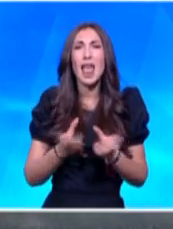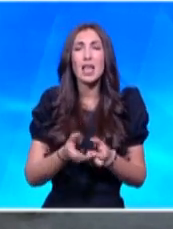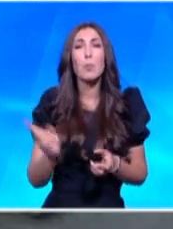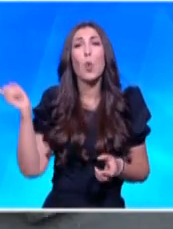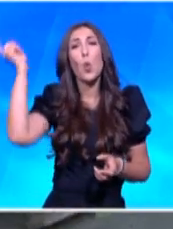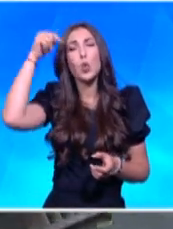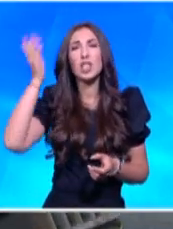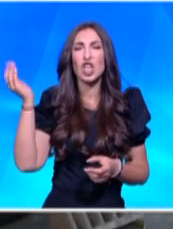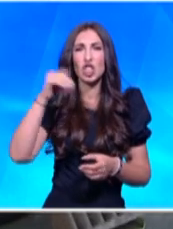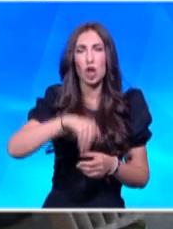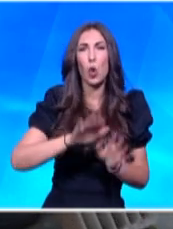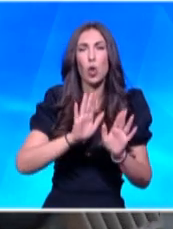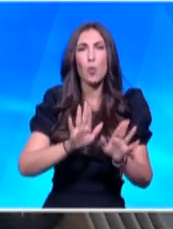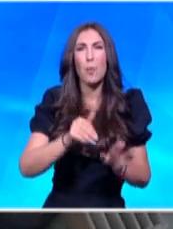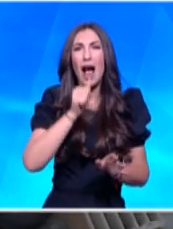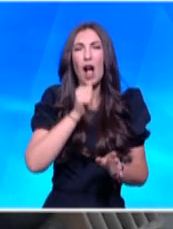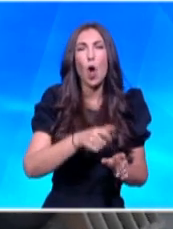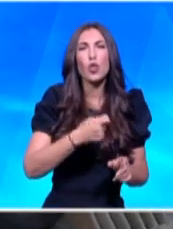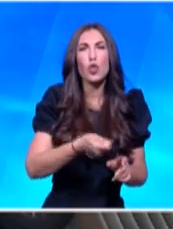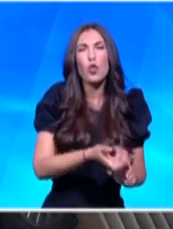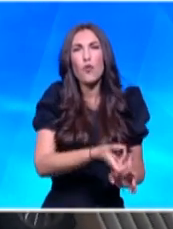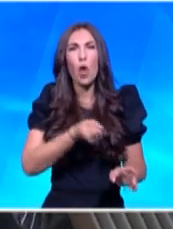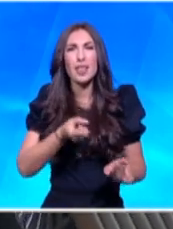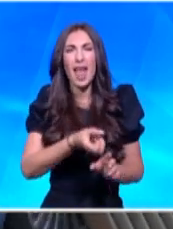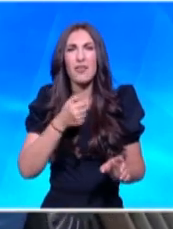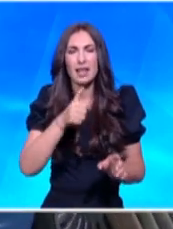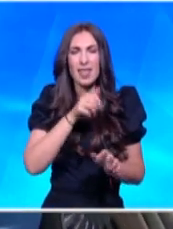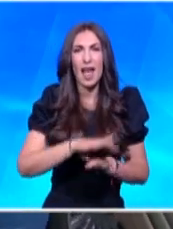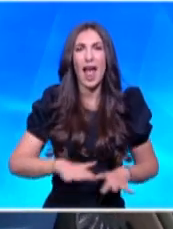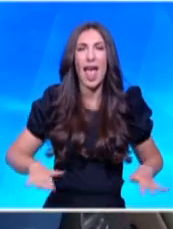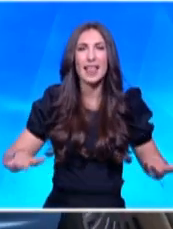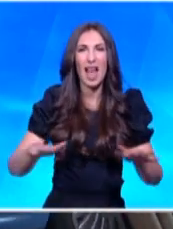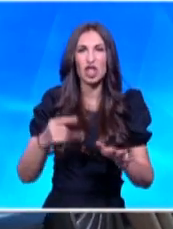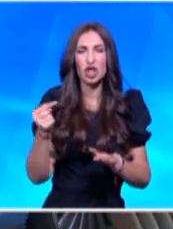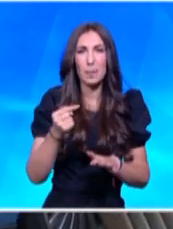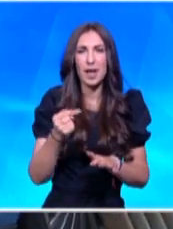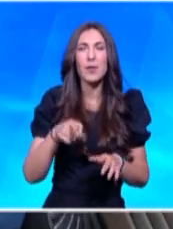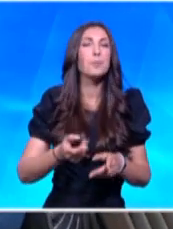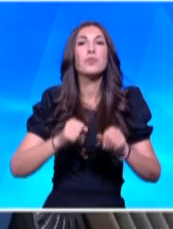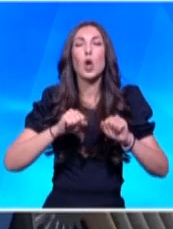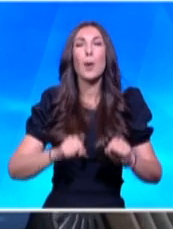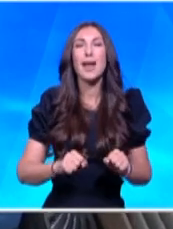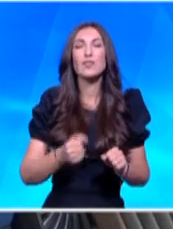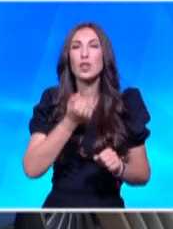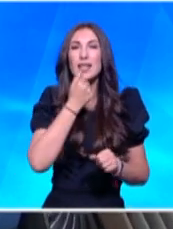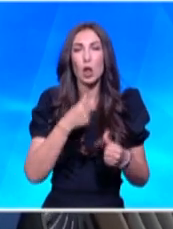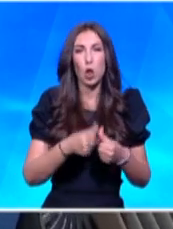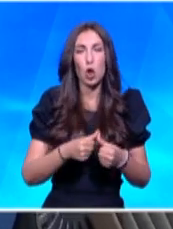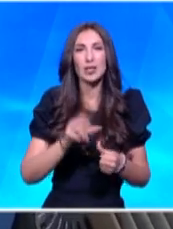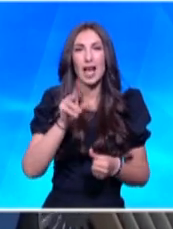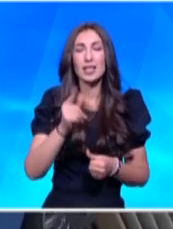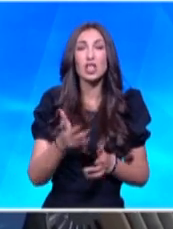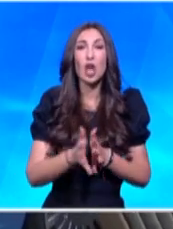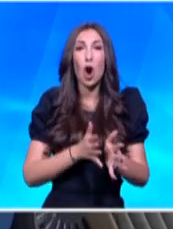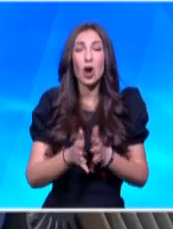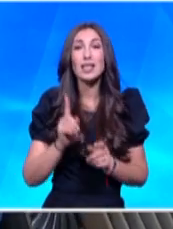утре да отводняват различните ниски приземни етажи, а от кметството в село Лозенец казаха, че хората трябва